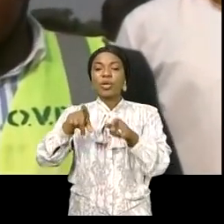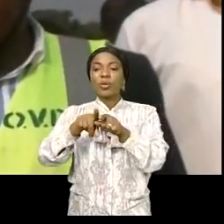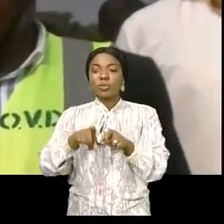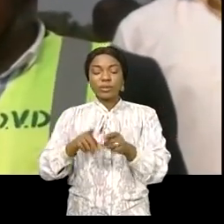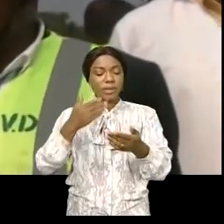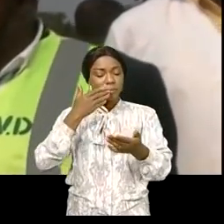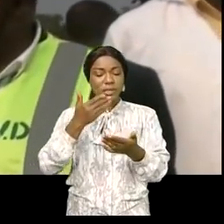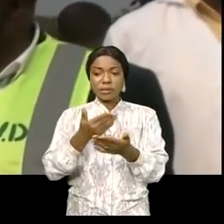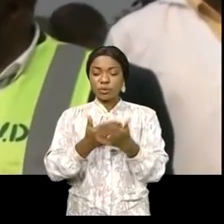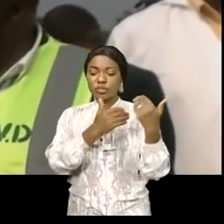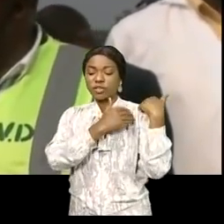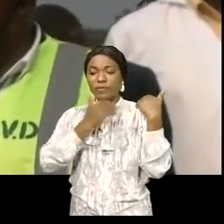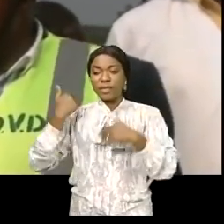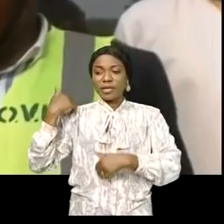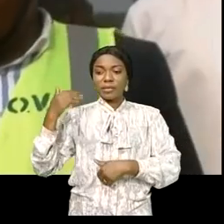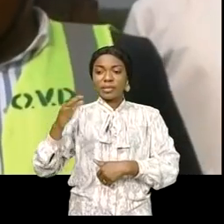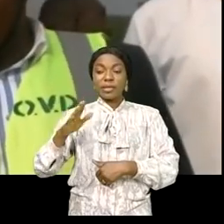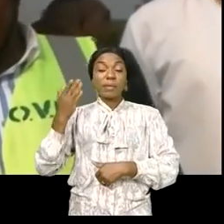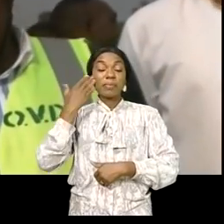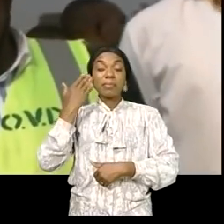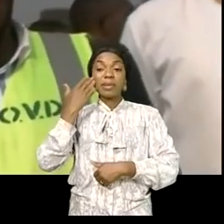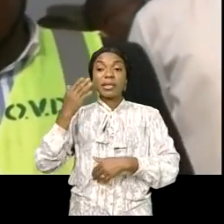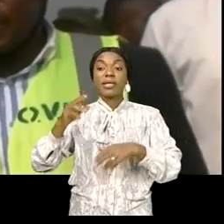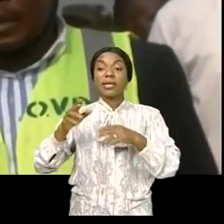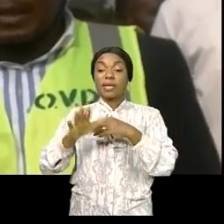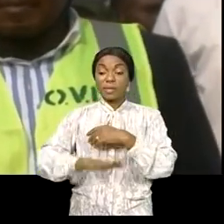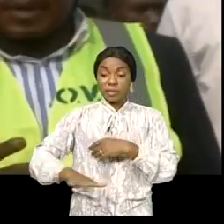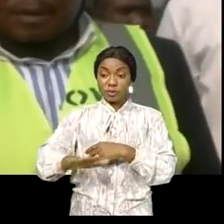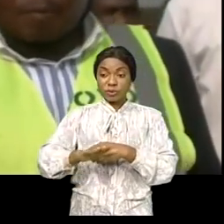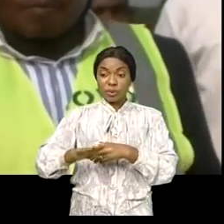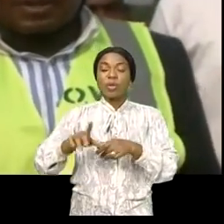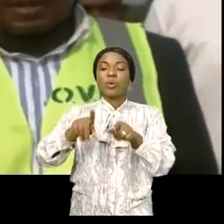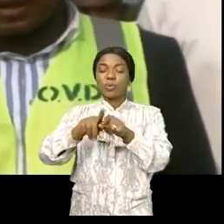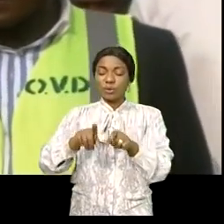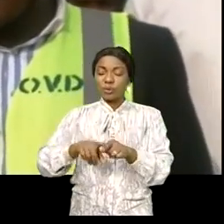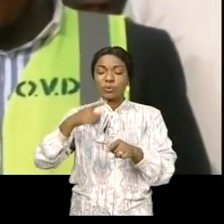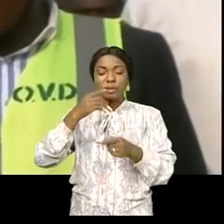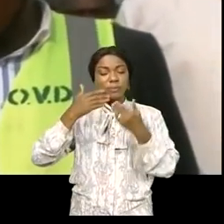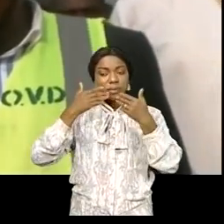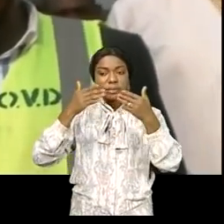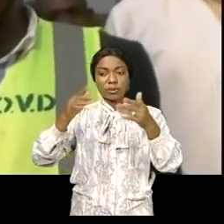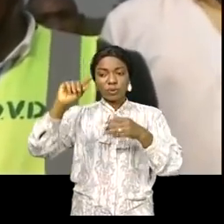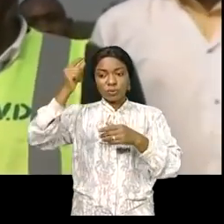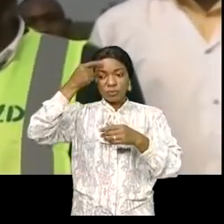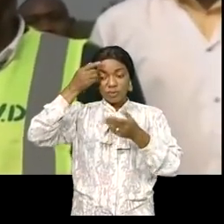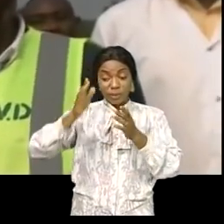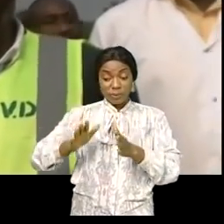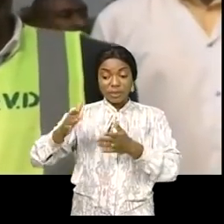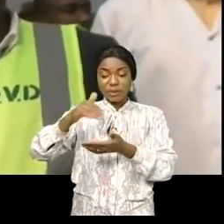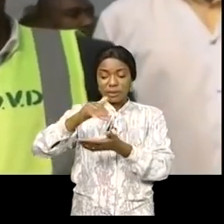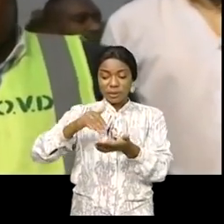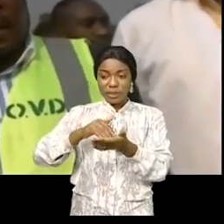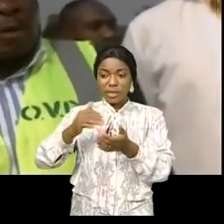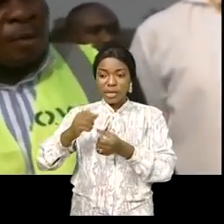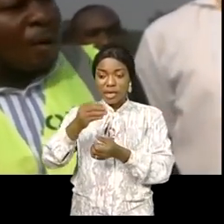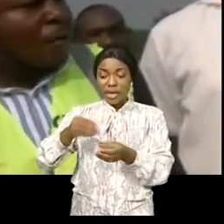merci au chef de l'État, le père de la nation. C'est l'occasion pour nous de dire merci au pouvoir central qui a pu financer ce programme.